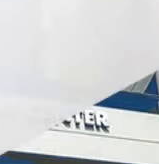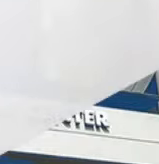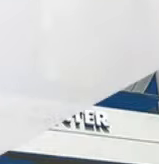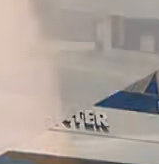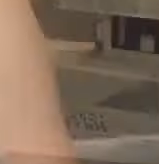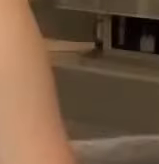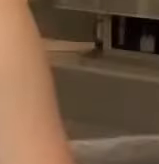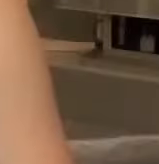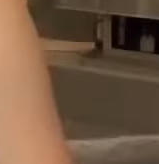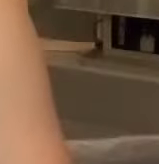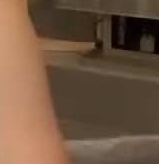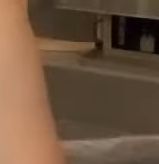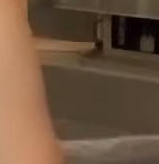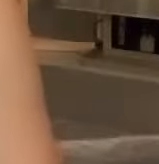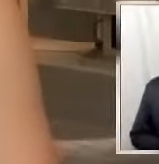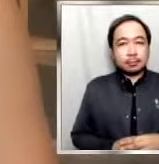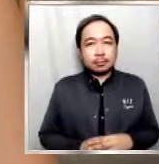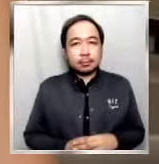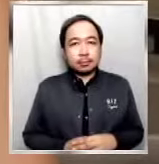Agriculture is another.